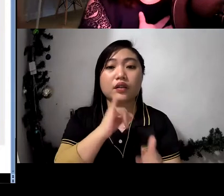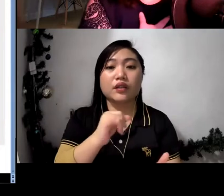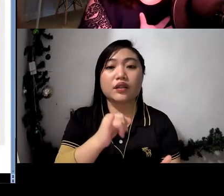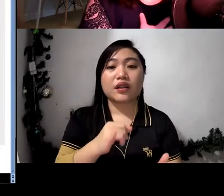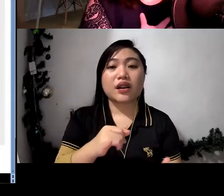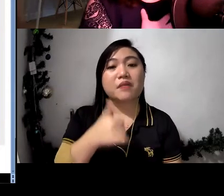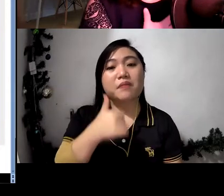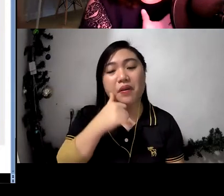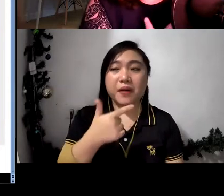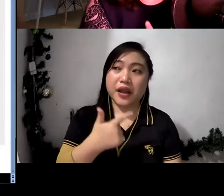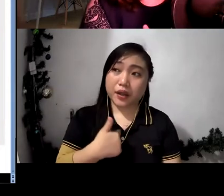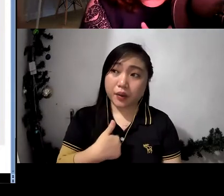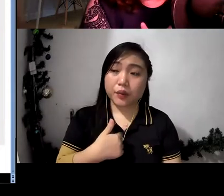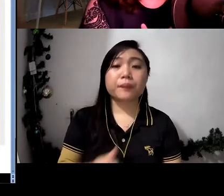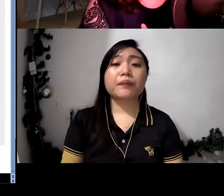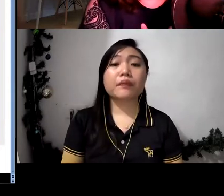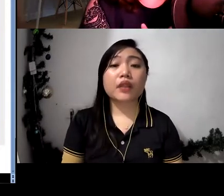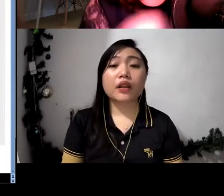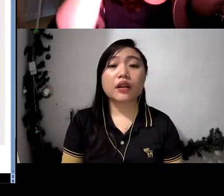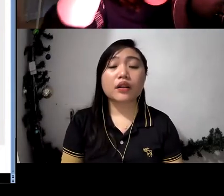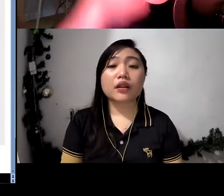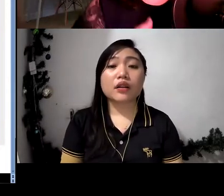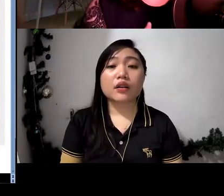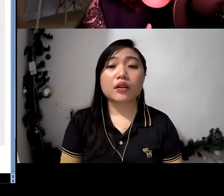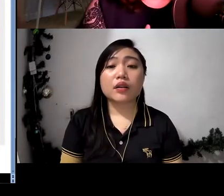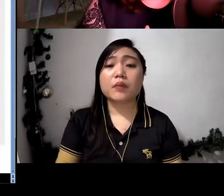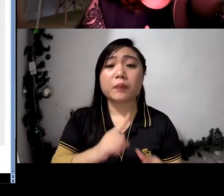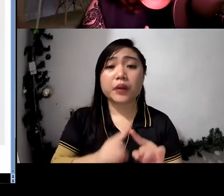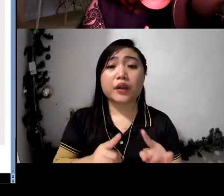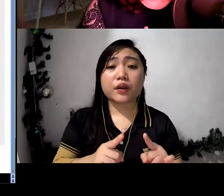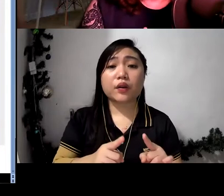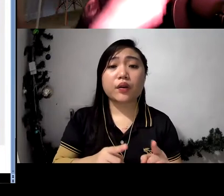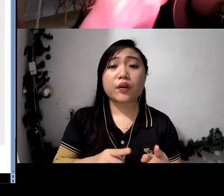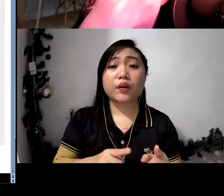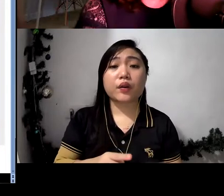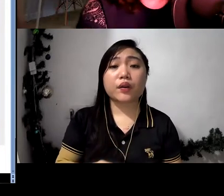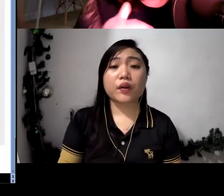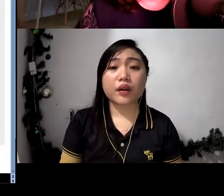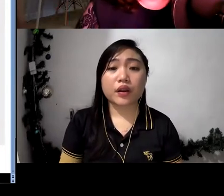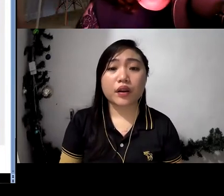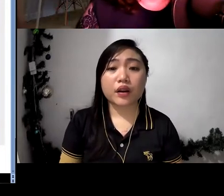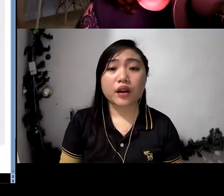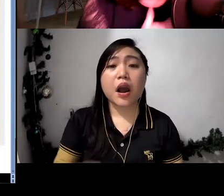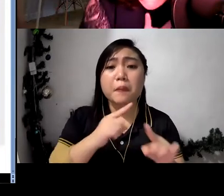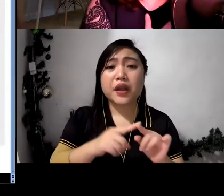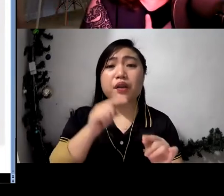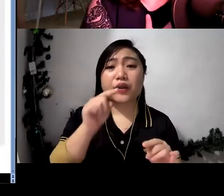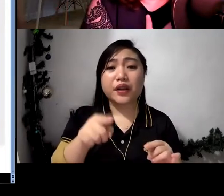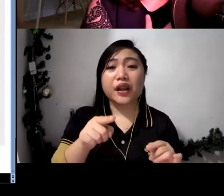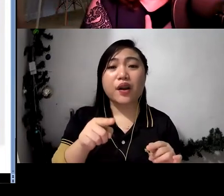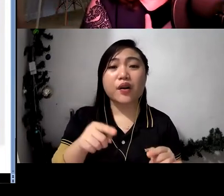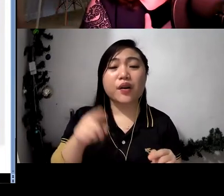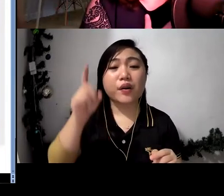ka, no? You're a trans woman, pero ang sexual orientation mo, lesbian ka, no? Trans woman